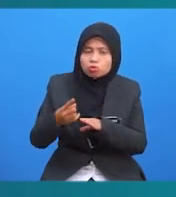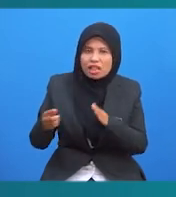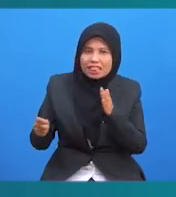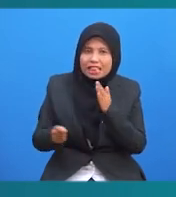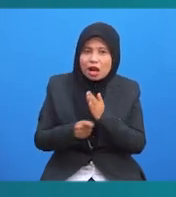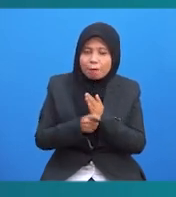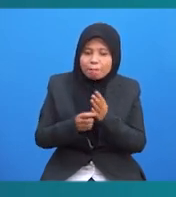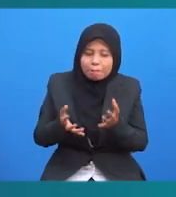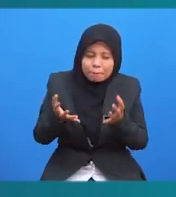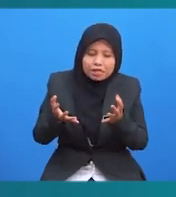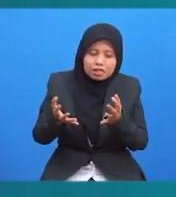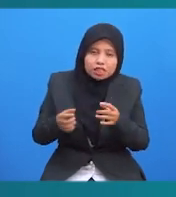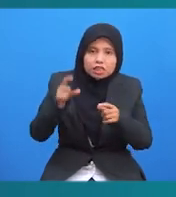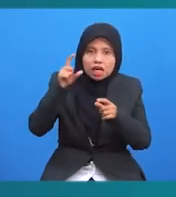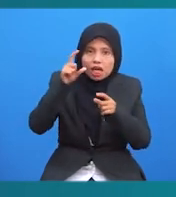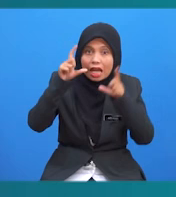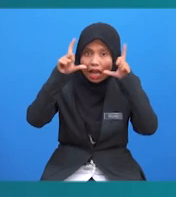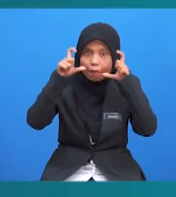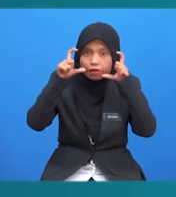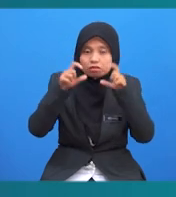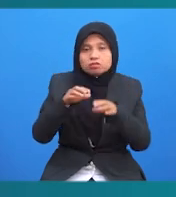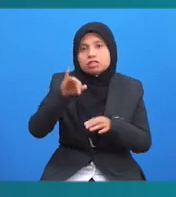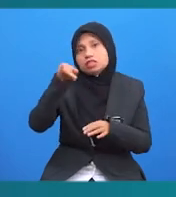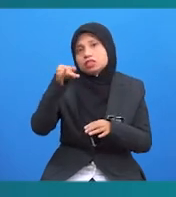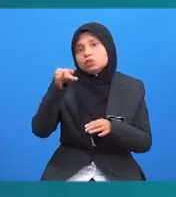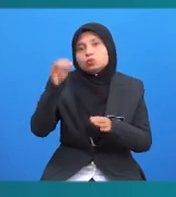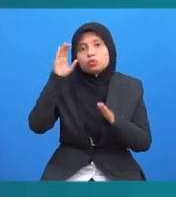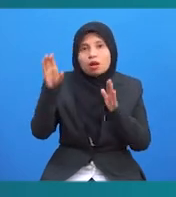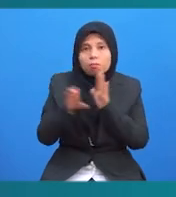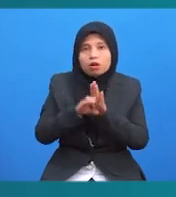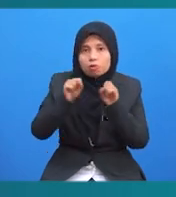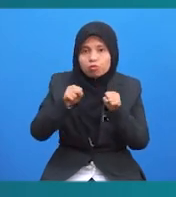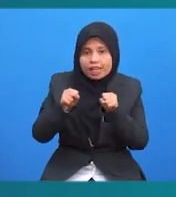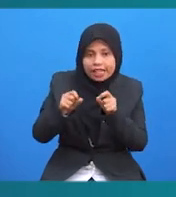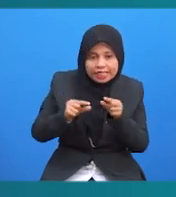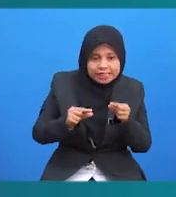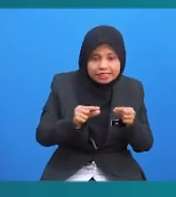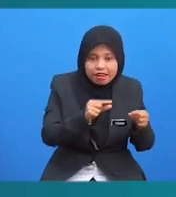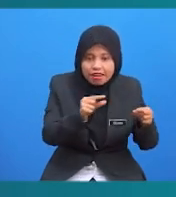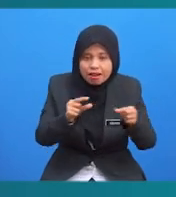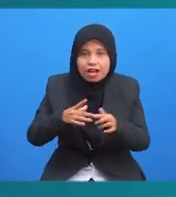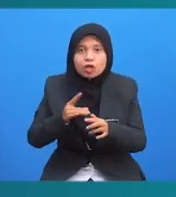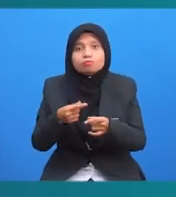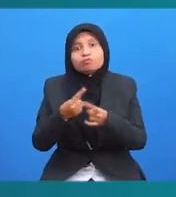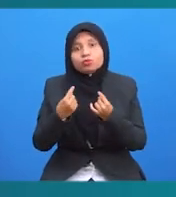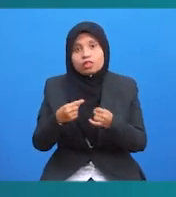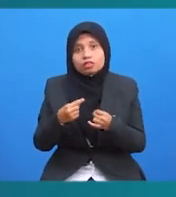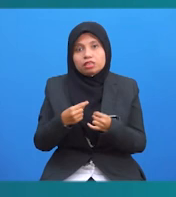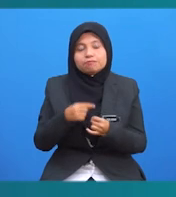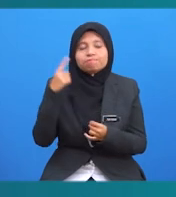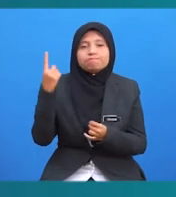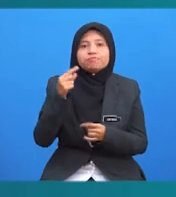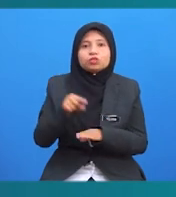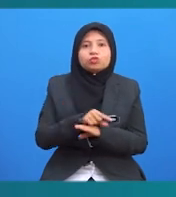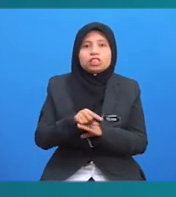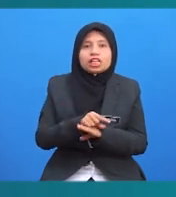berat kamera tersebut manakala jurugambar mudah dan bebas menggerakkan kamera itu. Ini sering